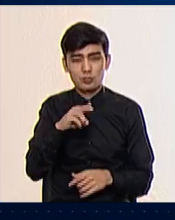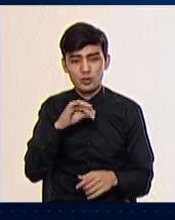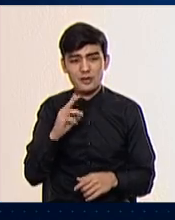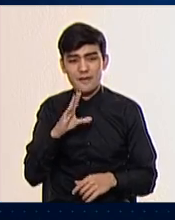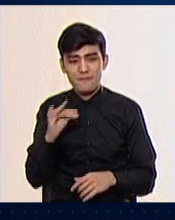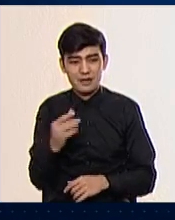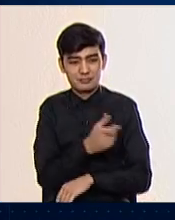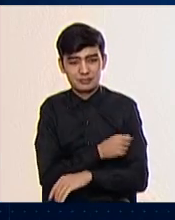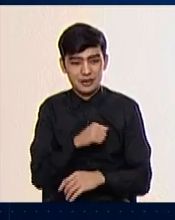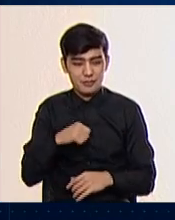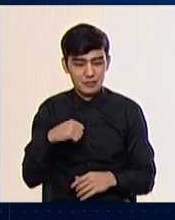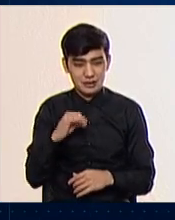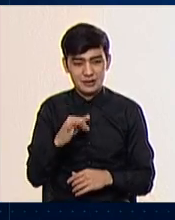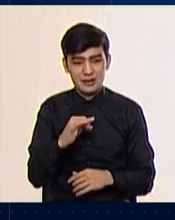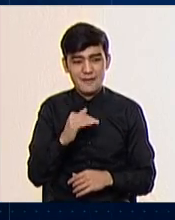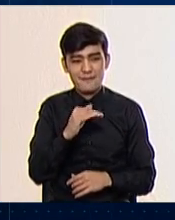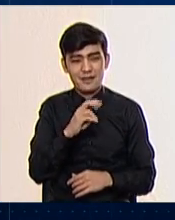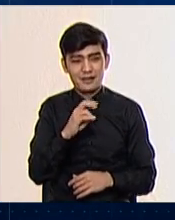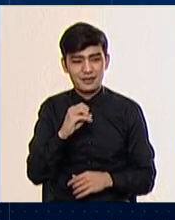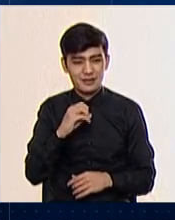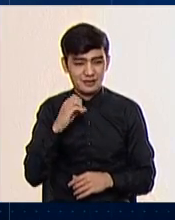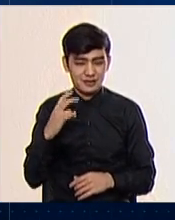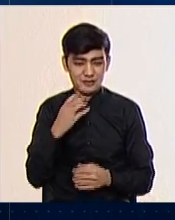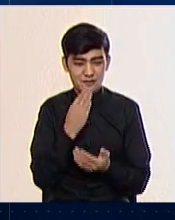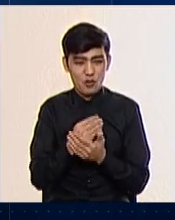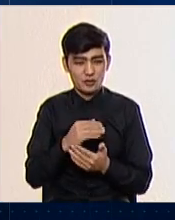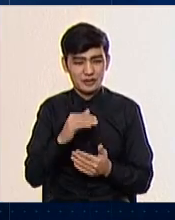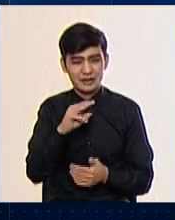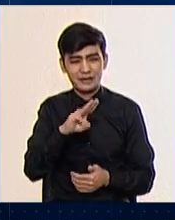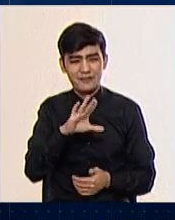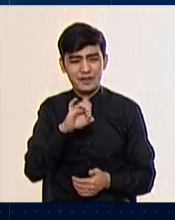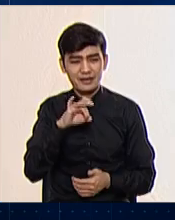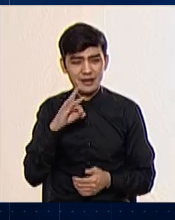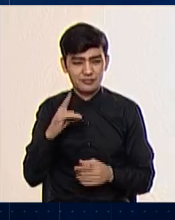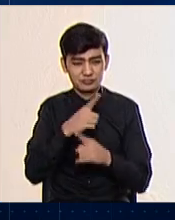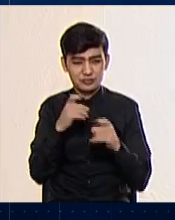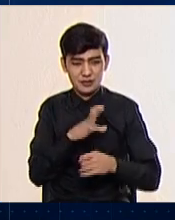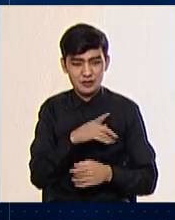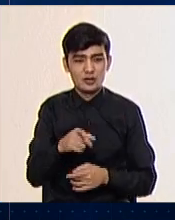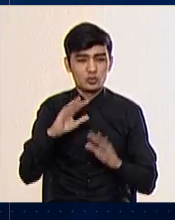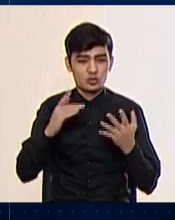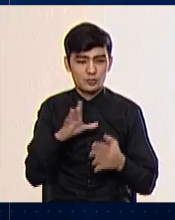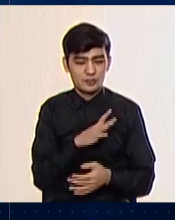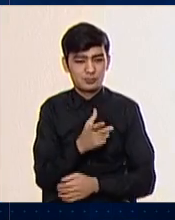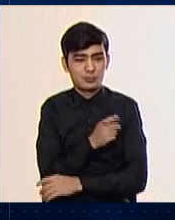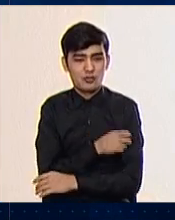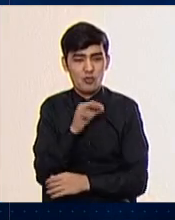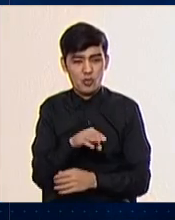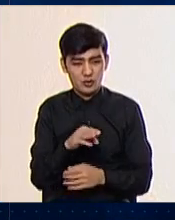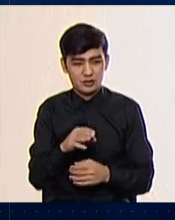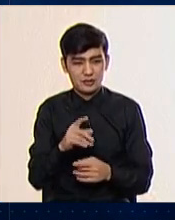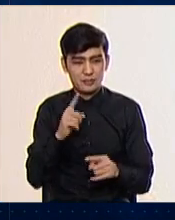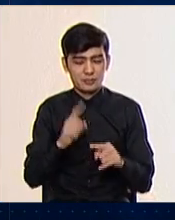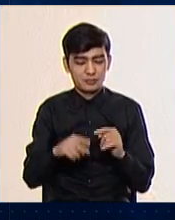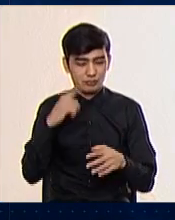Ви». Хинес Гонсалес Гарсия опубликовал у себя в Твиттер сообщение, в котором признал, что все это произошло в результате